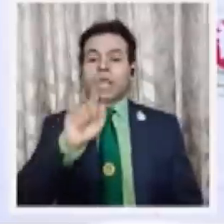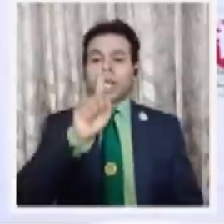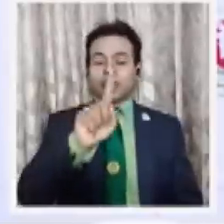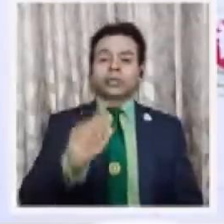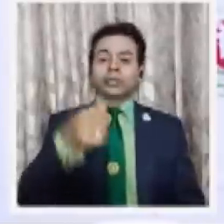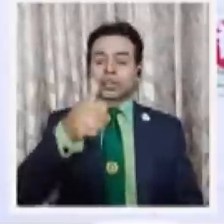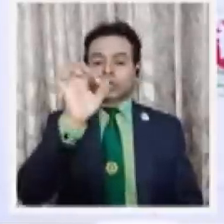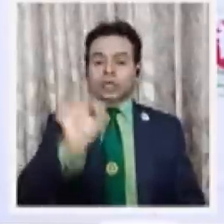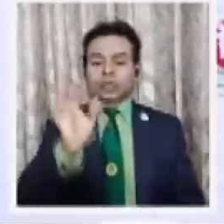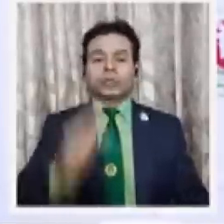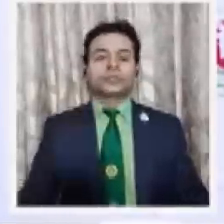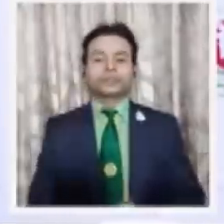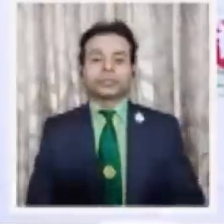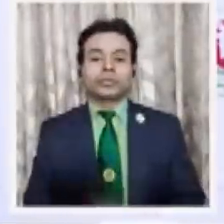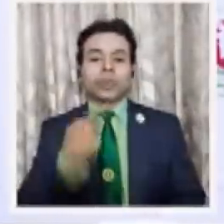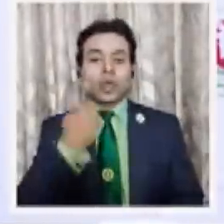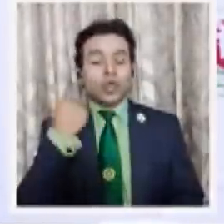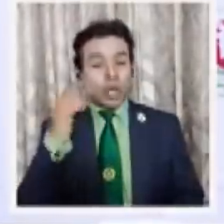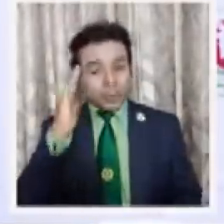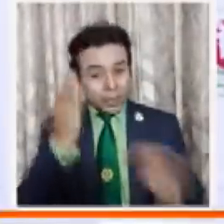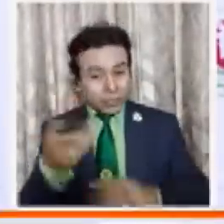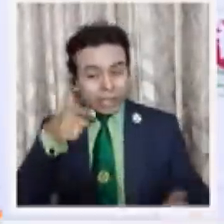78.86% এবং নারী 564 জন,